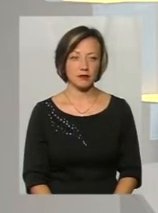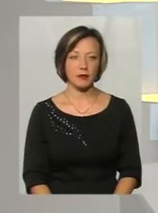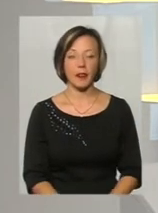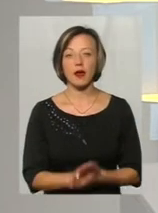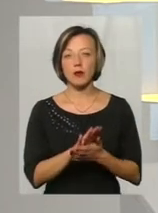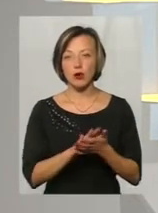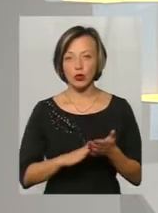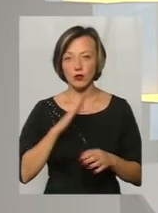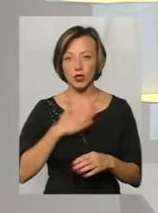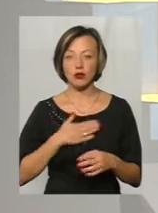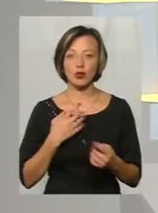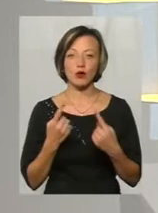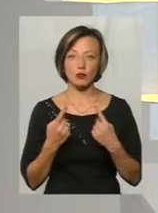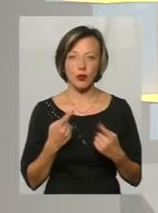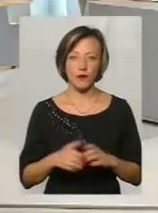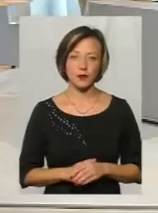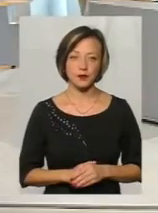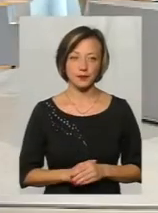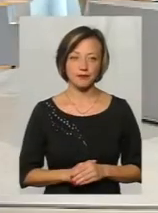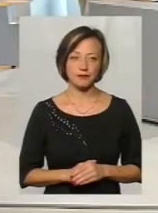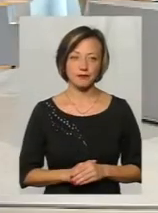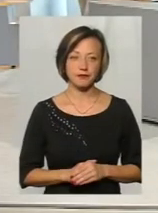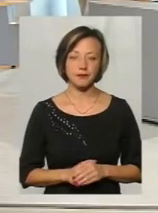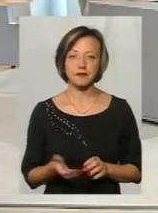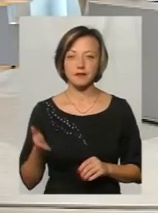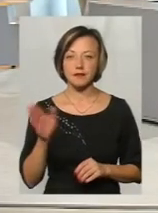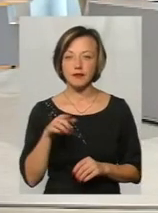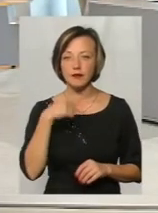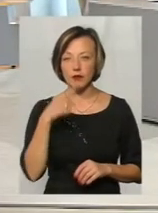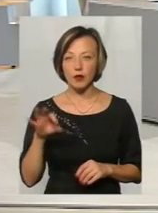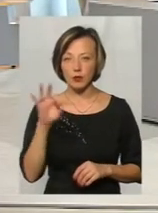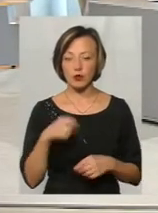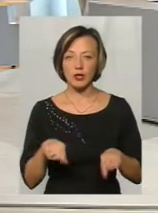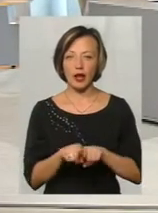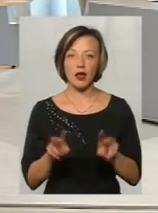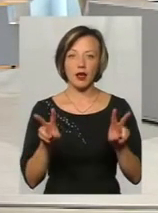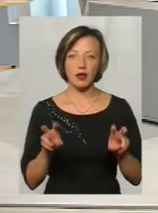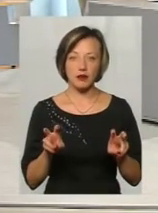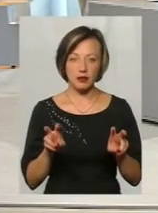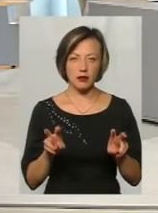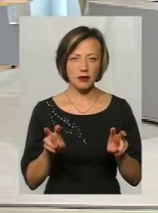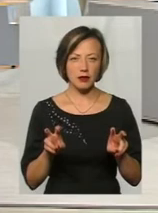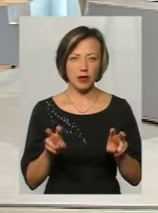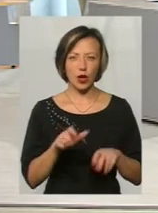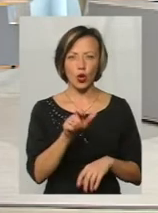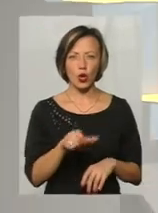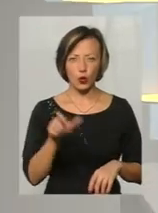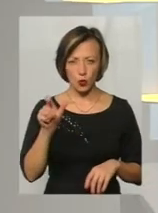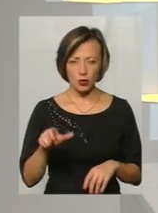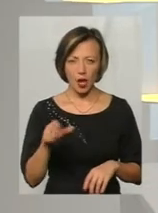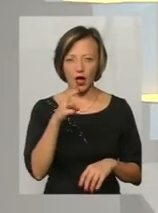Продовжую нашу розмову. Отож, давайте проговоримо ще про таке явище, як догхантери, люди, які